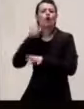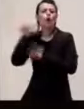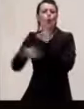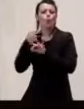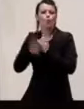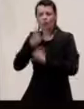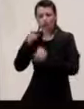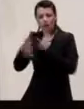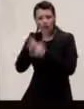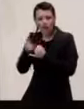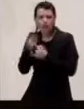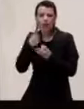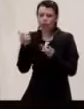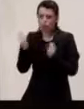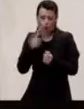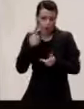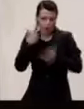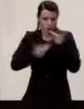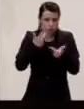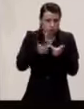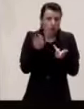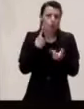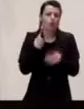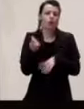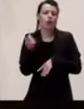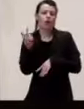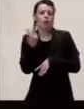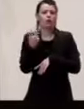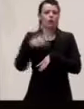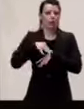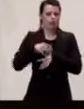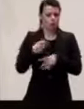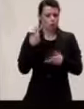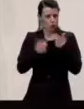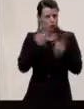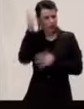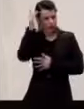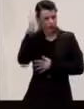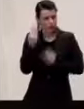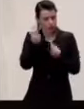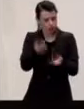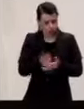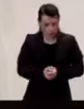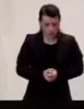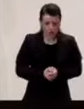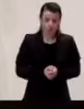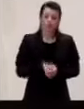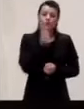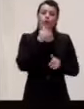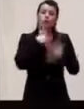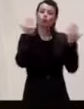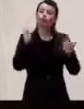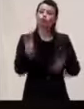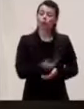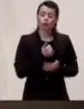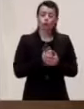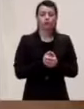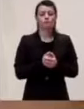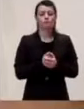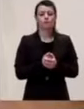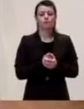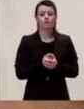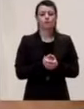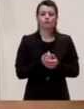generale sulle cure palliative, pochi minuti di riflessione. Sì, buongiorno a tutti.